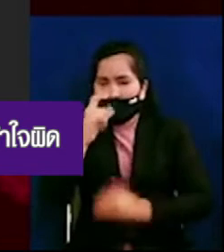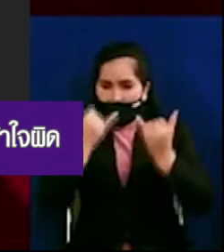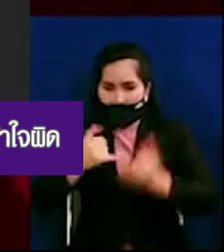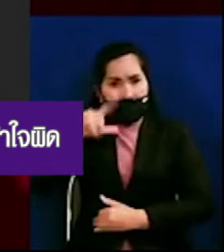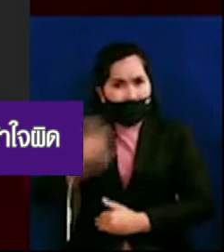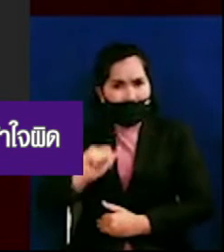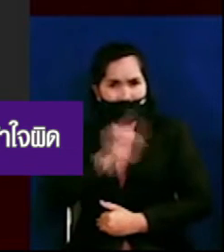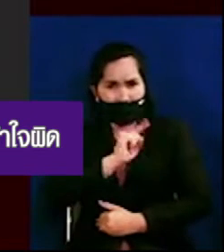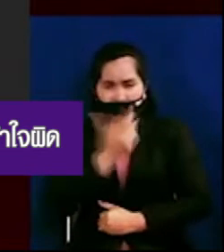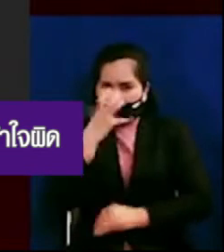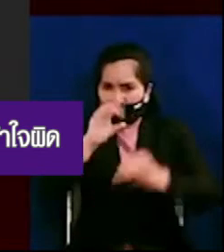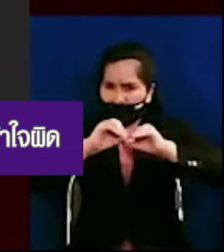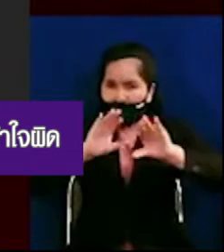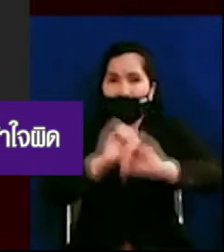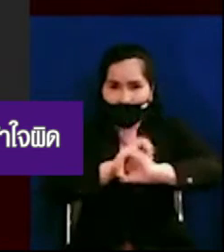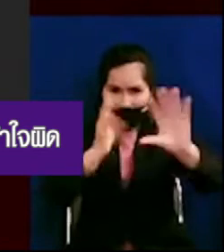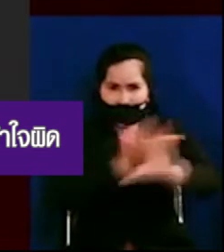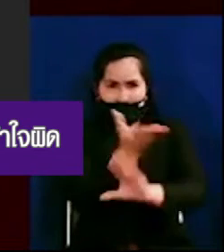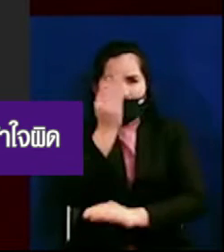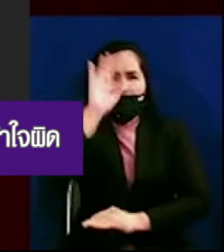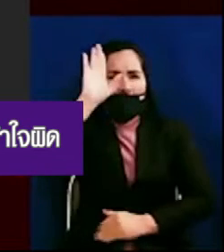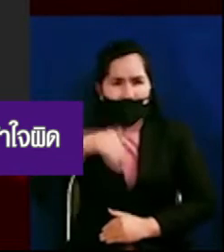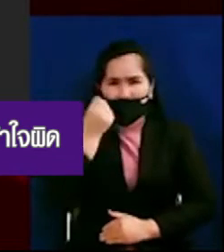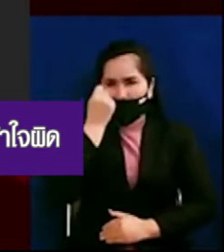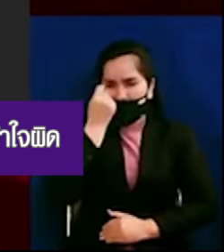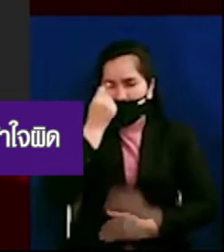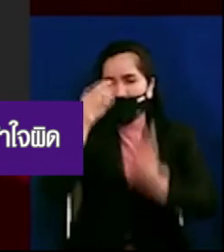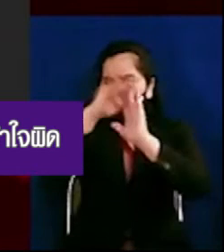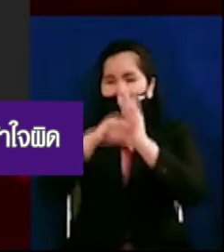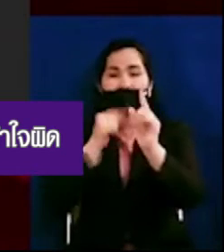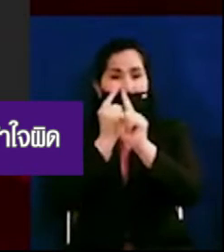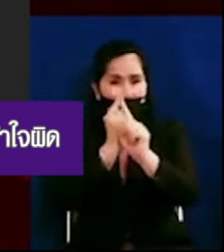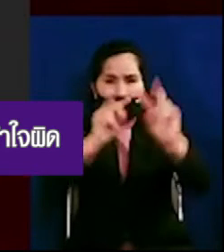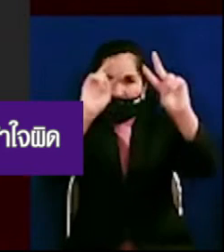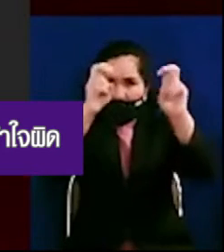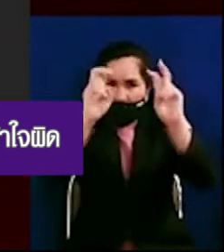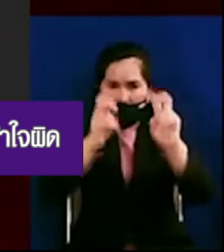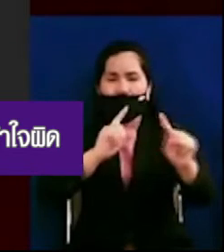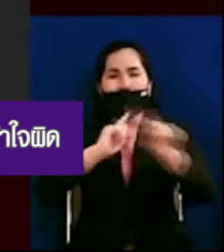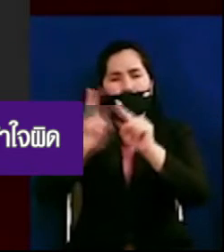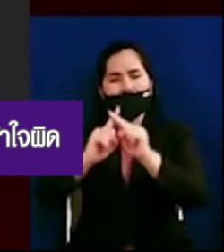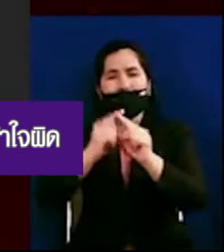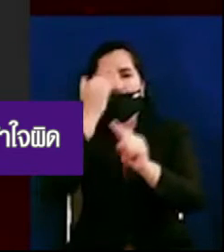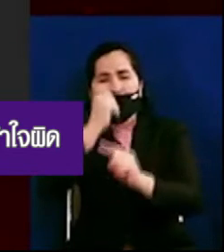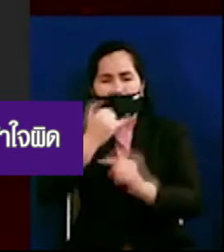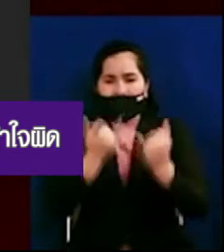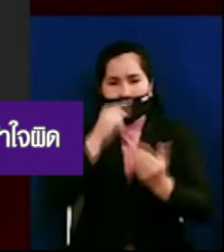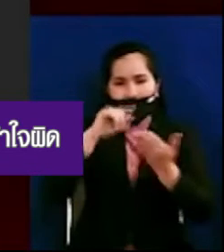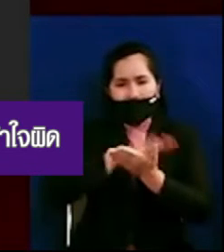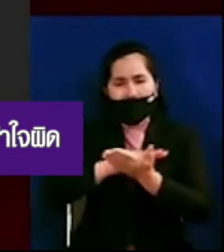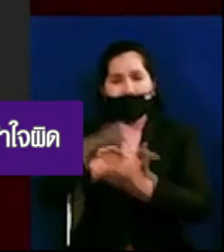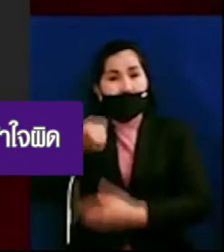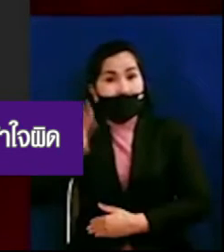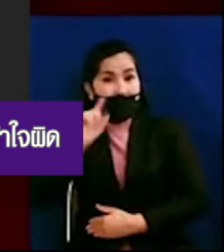จนทำให้เกิดความเข้าใจผิดกับประชาชนมี 3ประเด็นค่ะซึ่งสถาบันได้สอบทานข้อมูลกับบริษัทไอร์แล้วพบ